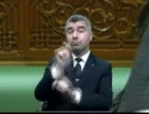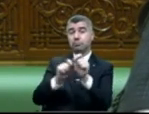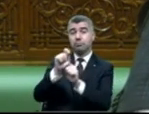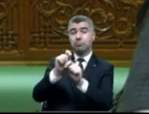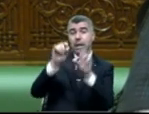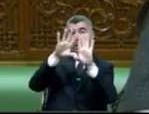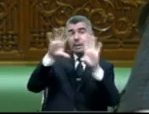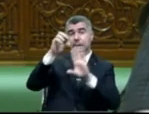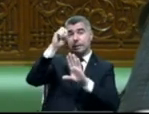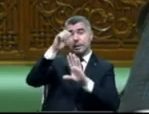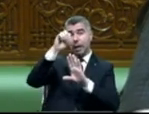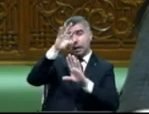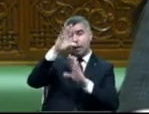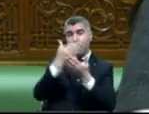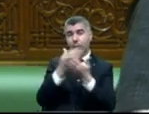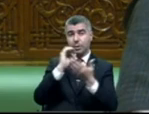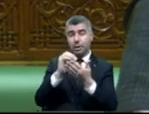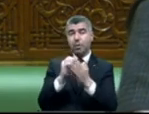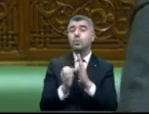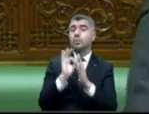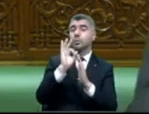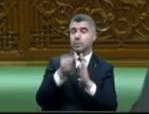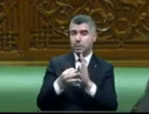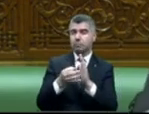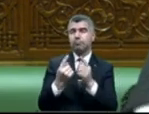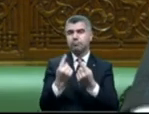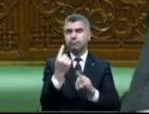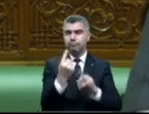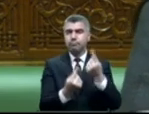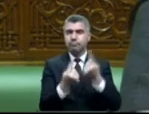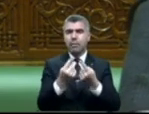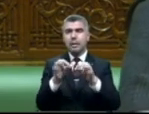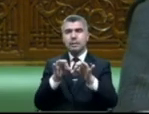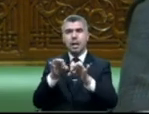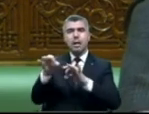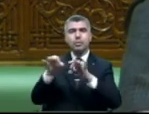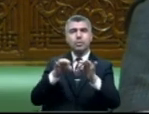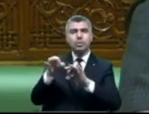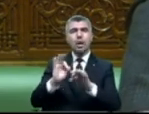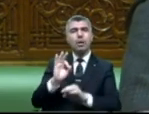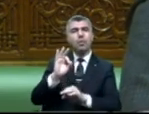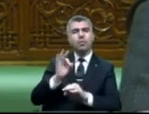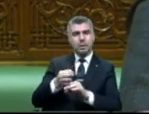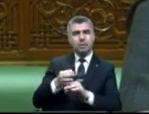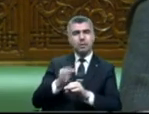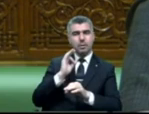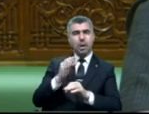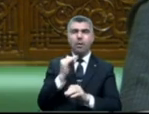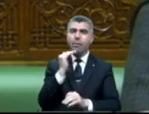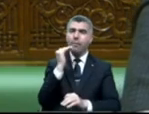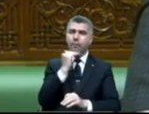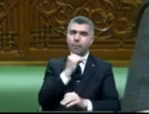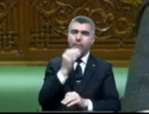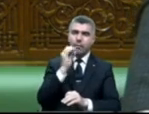الطاقات المتجددة على نطاق واسع أمر ممكن وبتكاليف معقولة من خلال استراتيجية مناسبة تستند أساسا إلى الإسراع